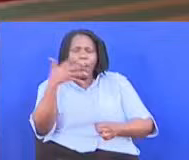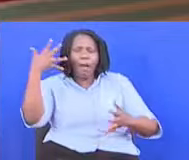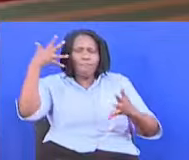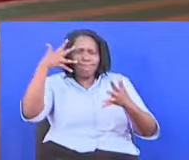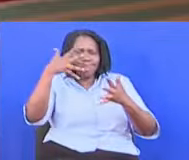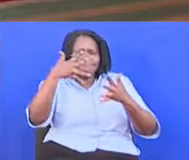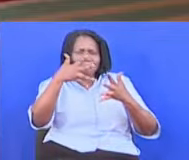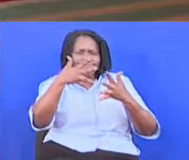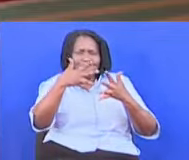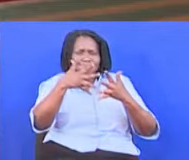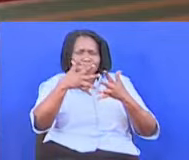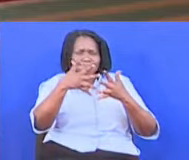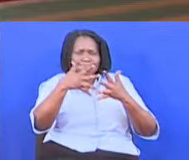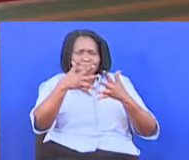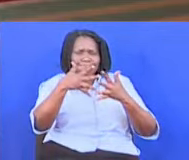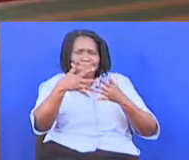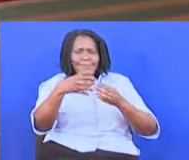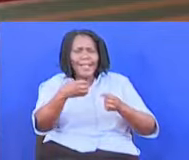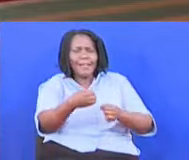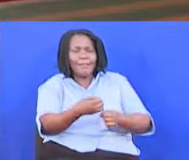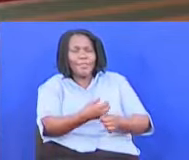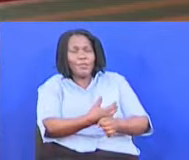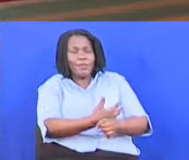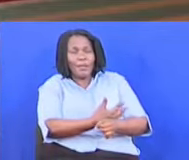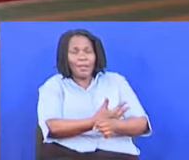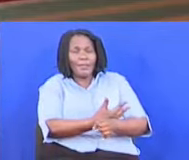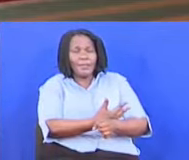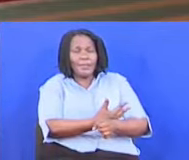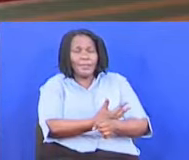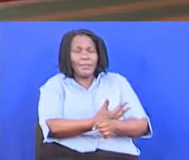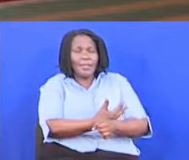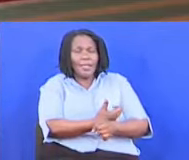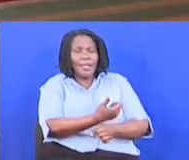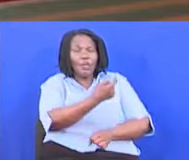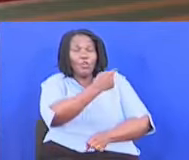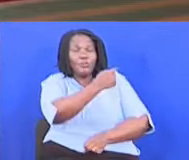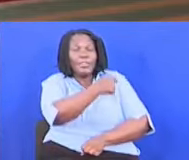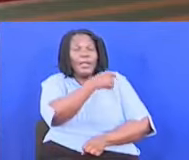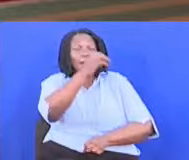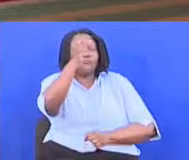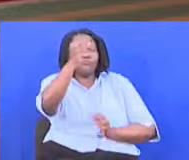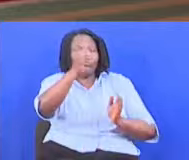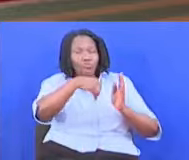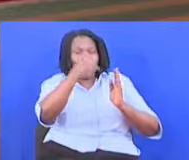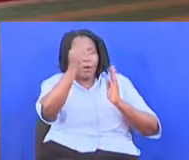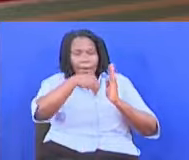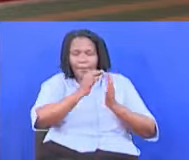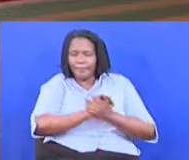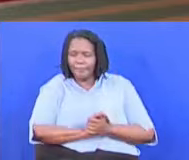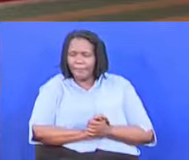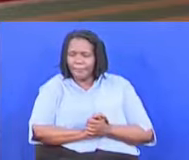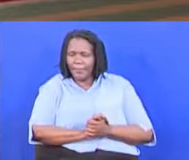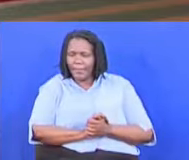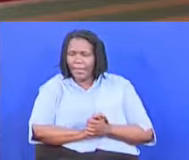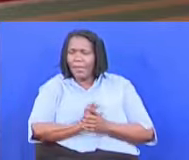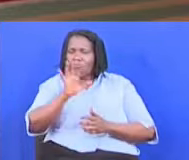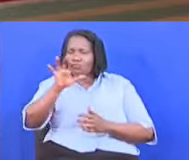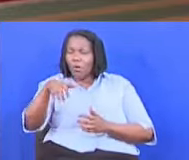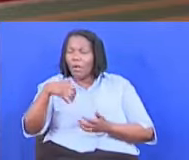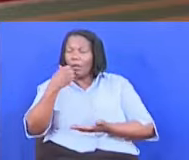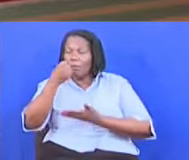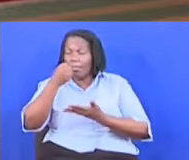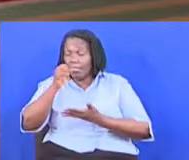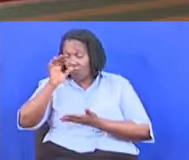rufaa ya Kanda ya Kusini Mtwara. Lakini mwaka wa bajeti huu, Mheshimiwa Spika, na wewe umekuwa ukituhimiza sana